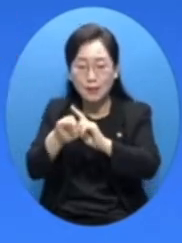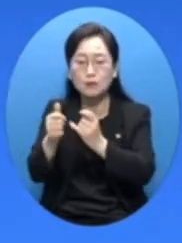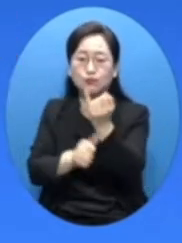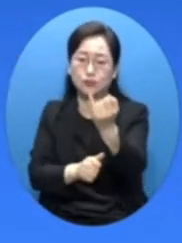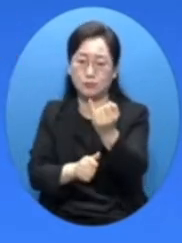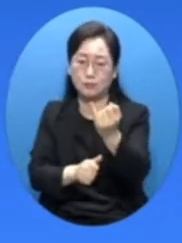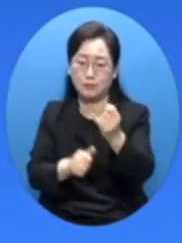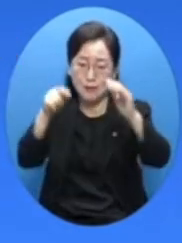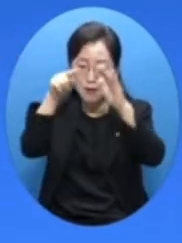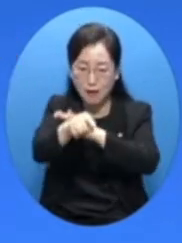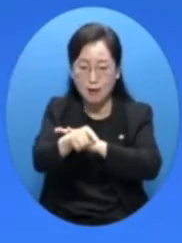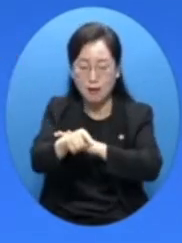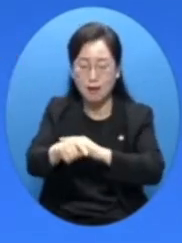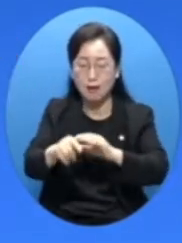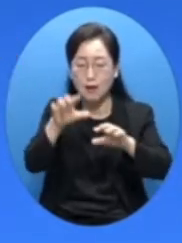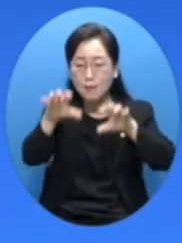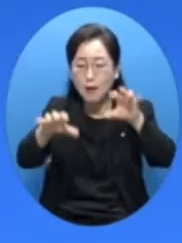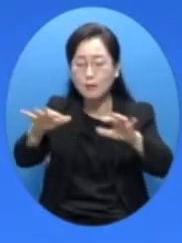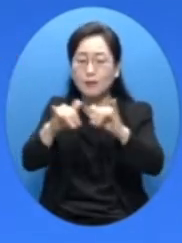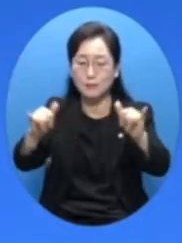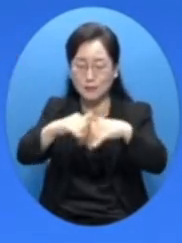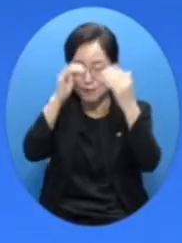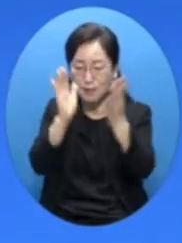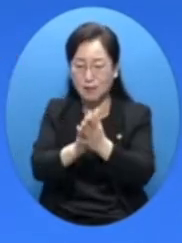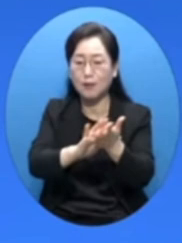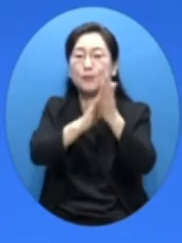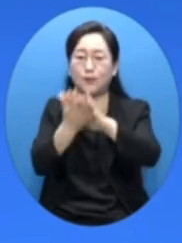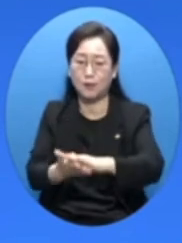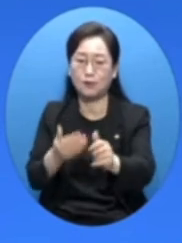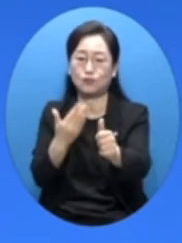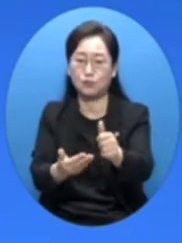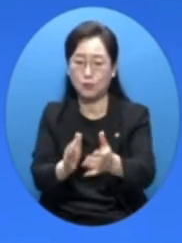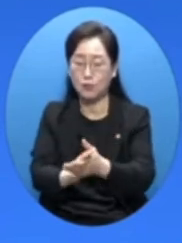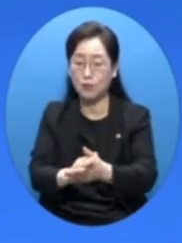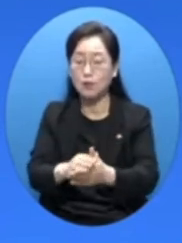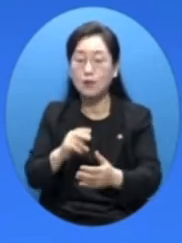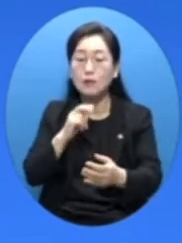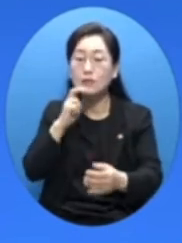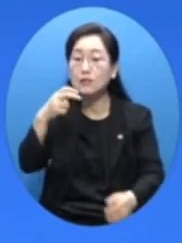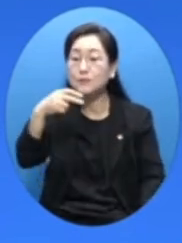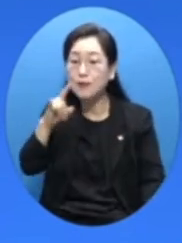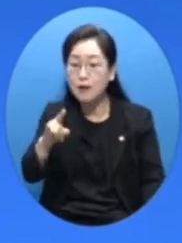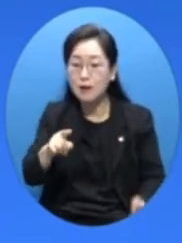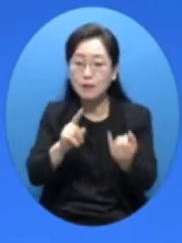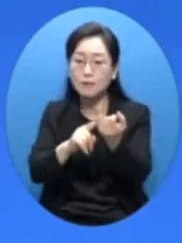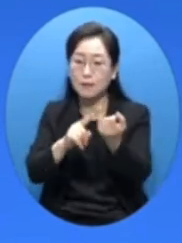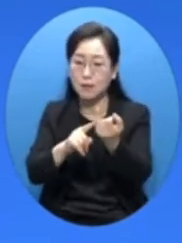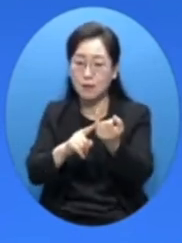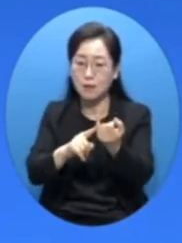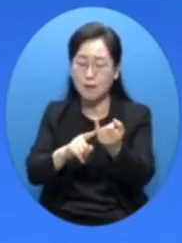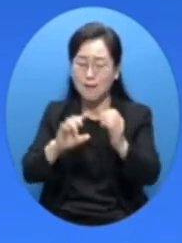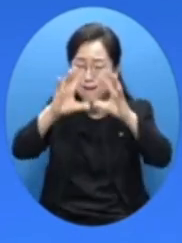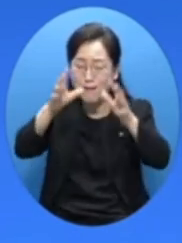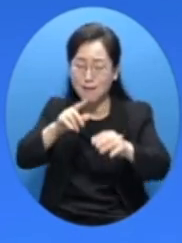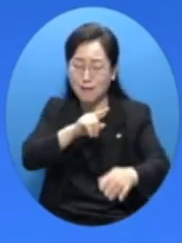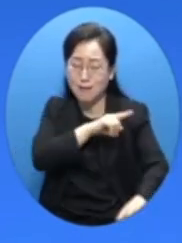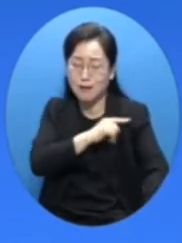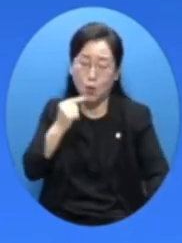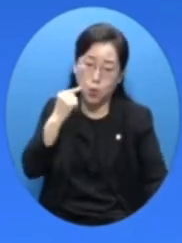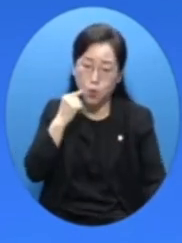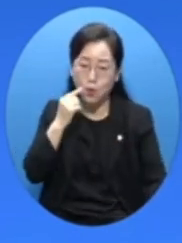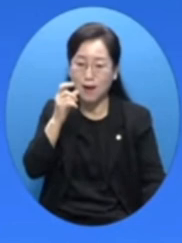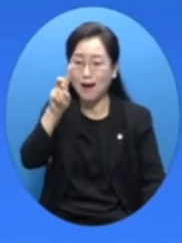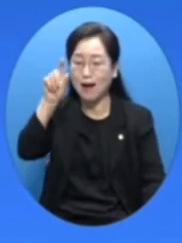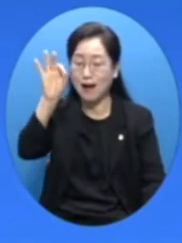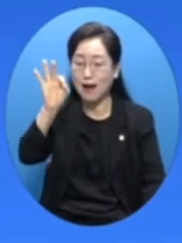변화시킨 것입니다. 20대 젊은 여성들이 그 가장 포악하다고 하는, 세계에서 가장 포악하다고 하는 이 아홉 가족이 가서 그들을 복음을 전해서